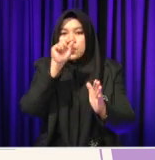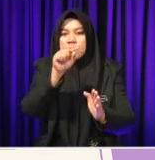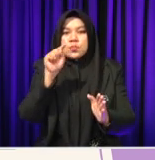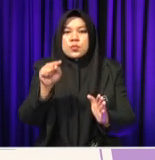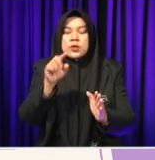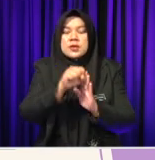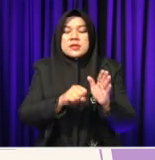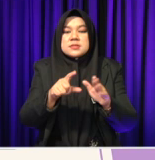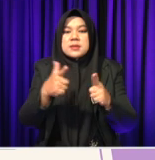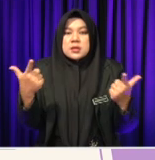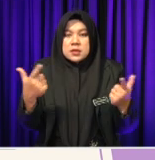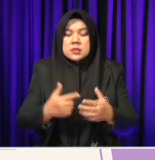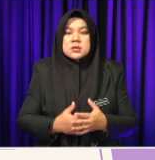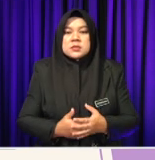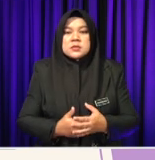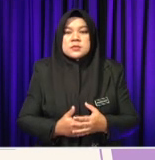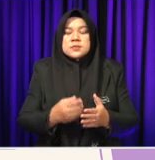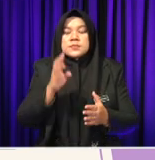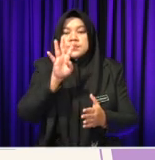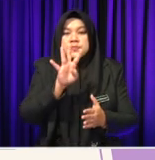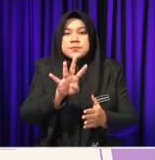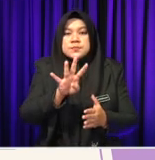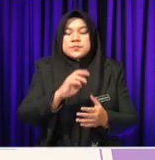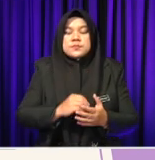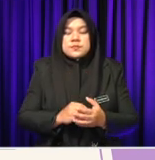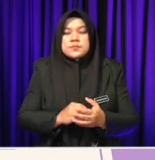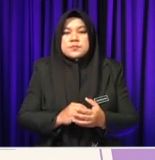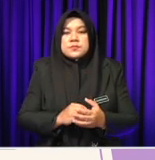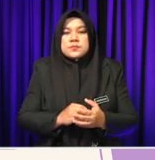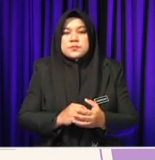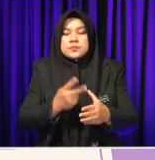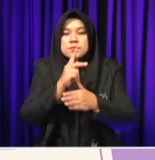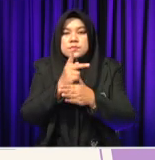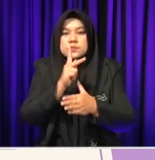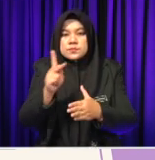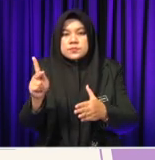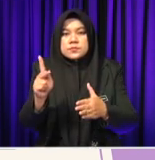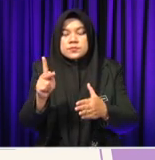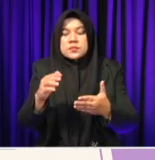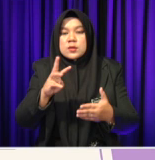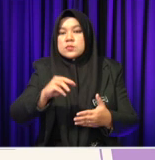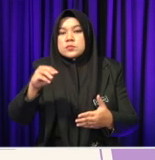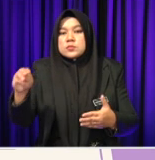sebagainya kemudian yang keempat yang dapat Ustazah kongsikan anak-anak murid sekalian ini kurang